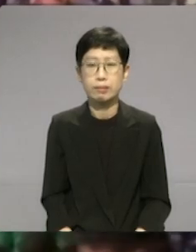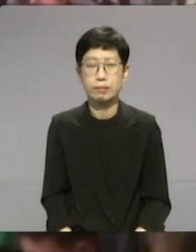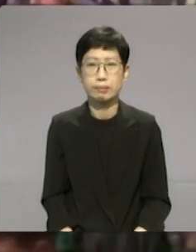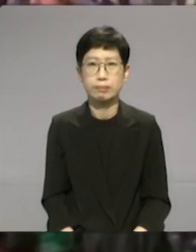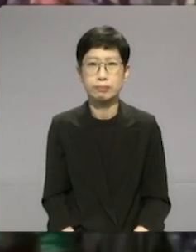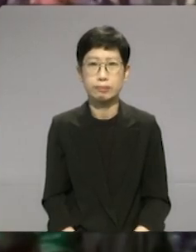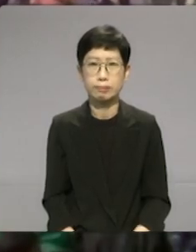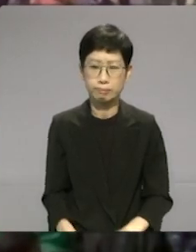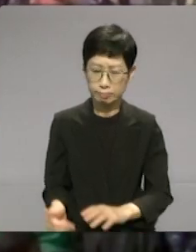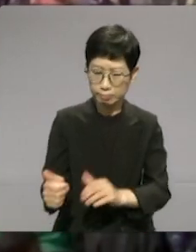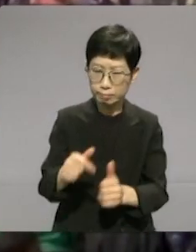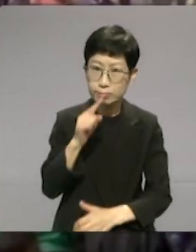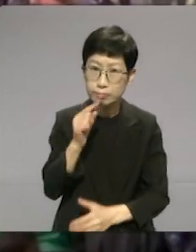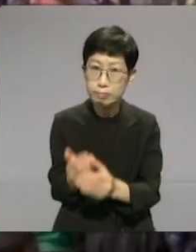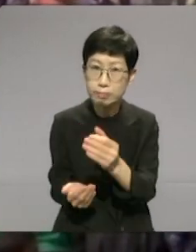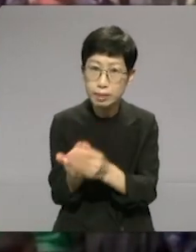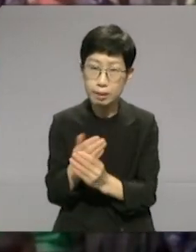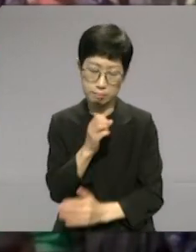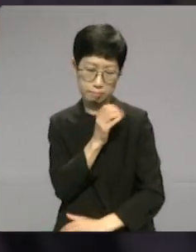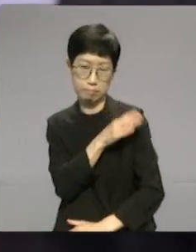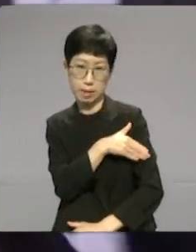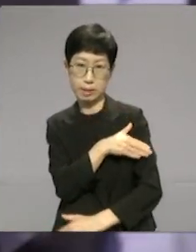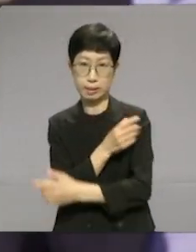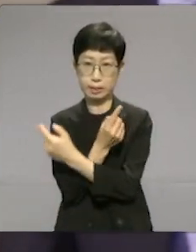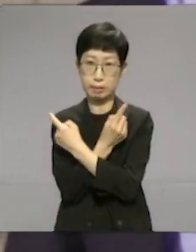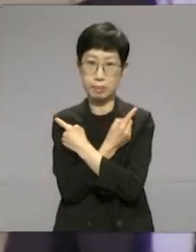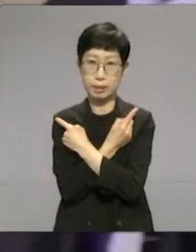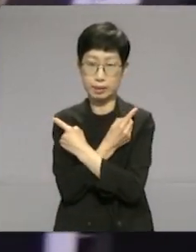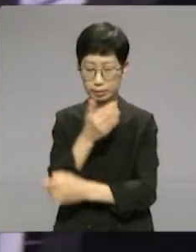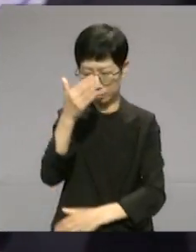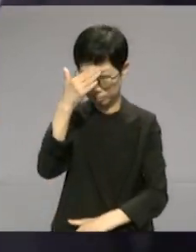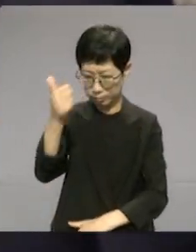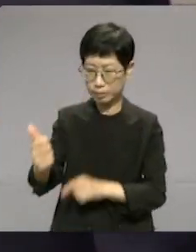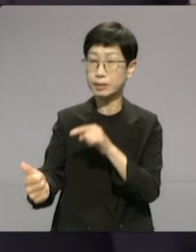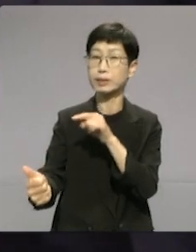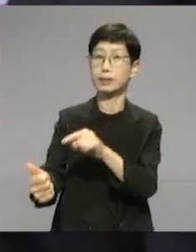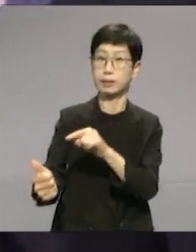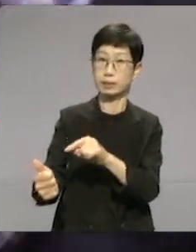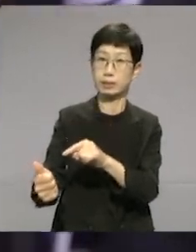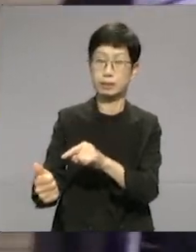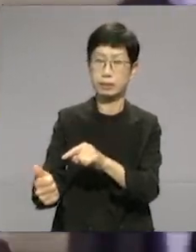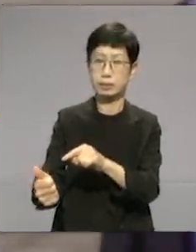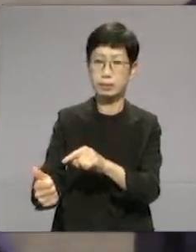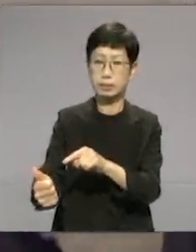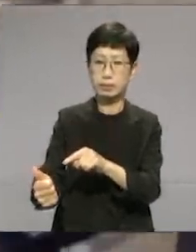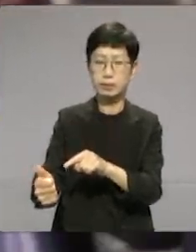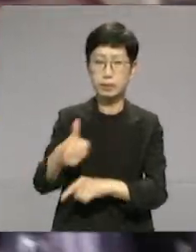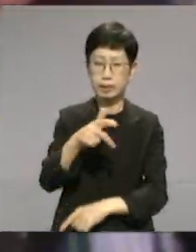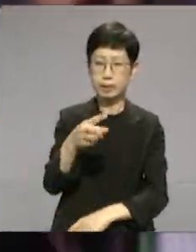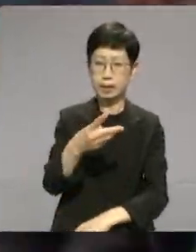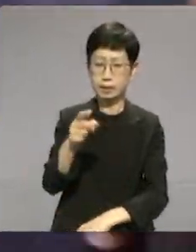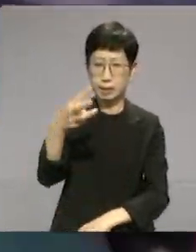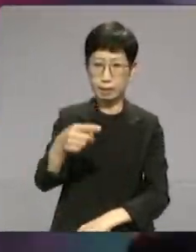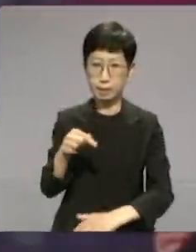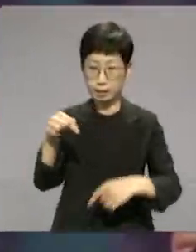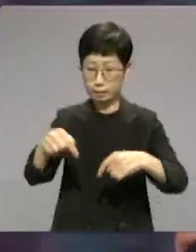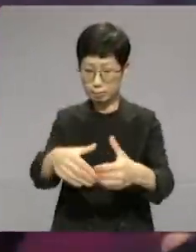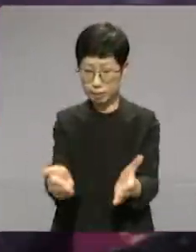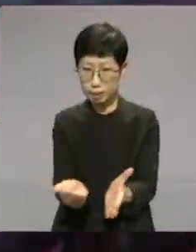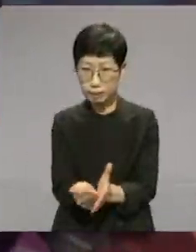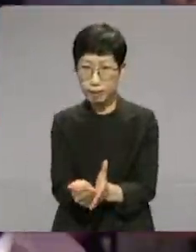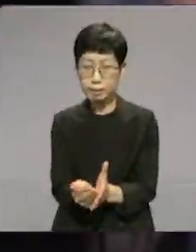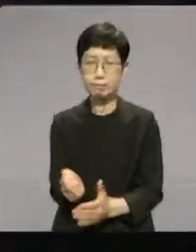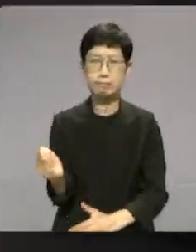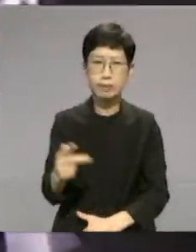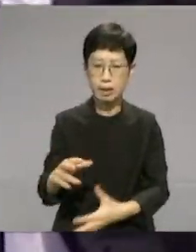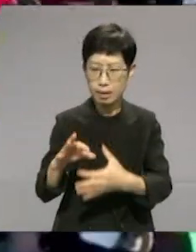최근 사망설이 불거졌던 팔레스타인 무장정파 하마스 수장인 야히아 시나르 카타르에 있는 협상단 연락을 제기한 것으로